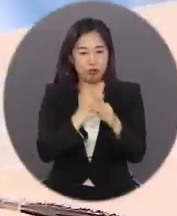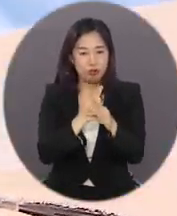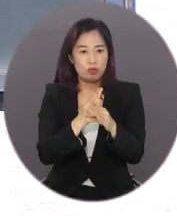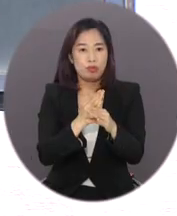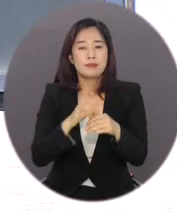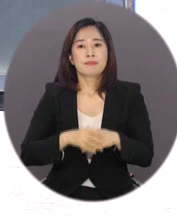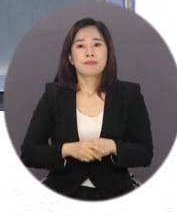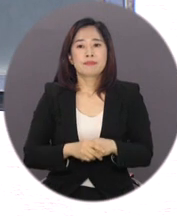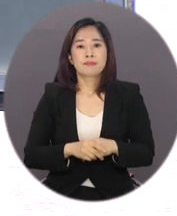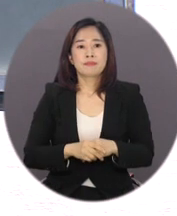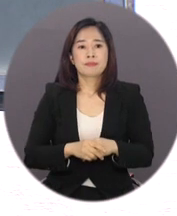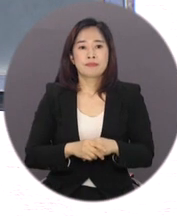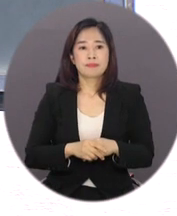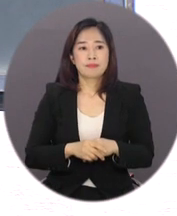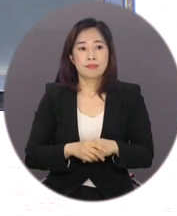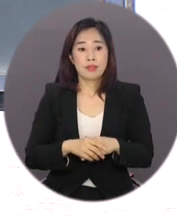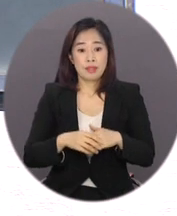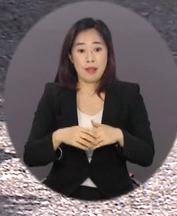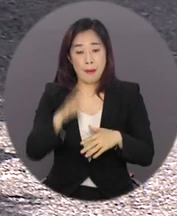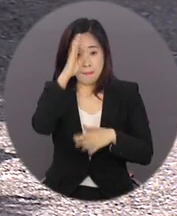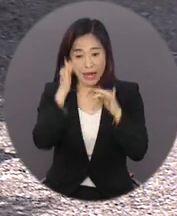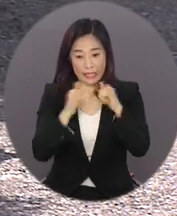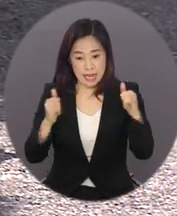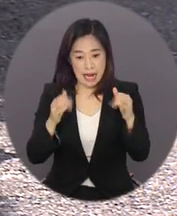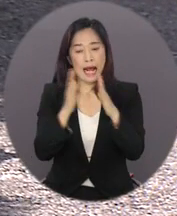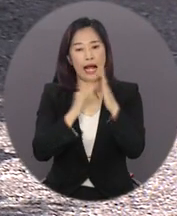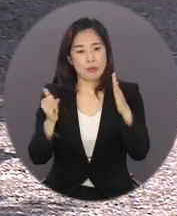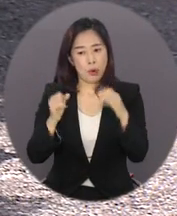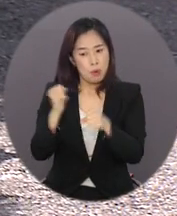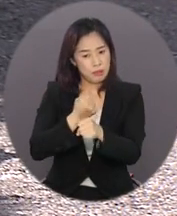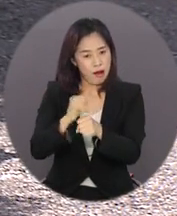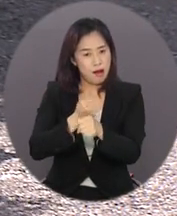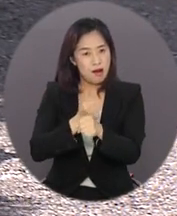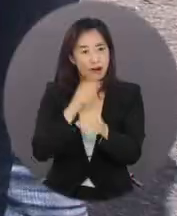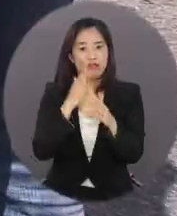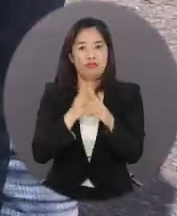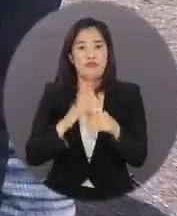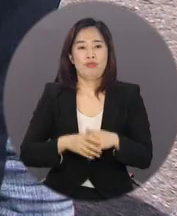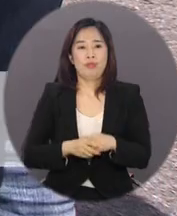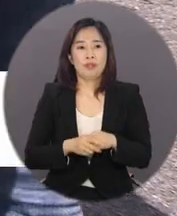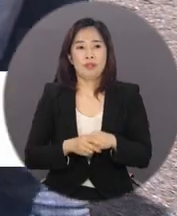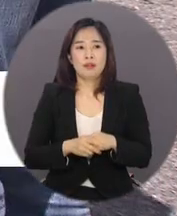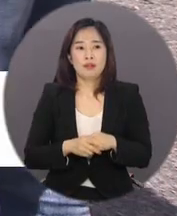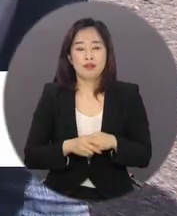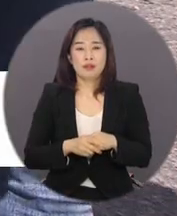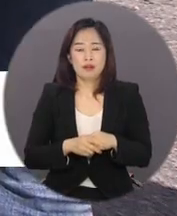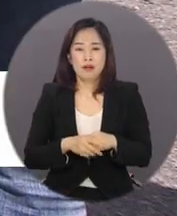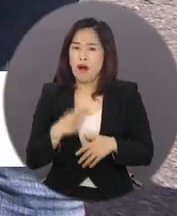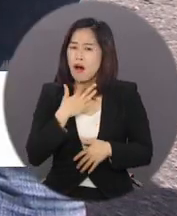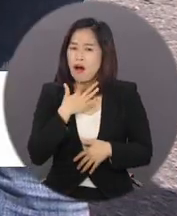긴급조치입니다. 병원 입원 환자 가족들은 당황스러움을 감추지 못하고 있습니다. 생전 그런 일이